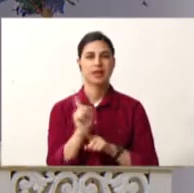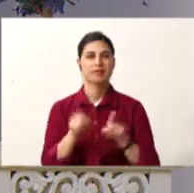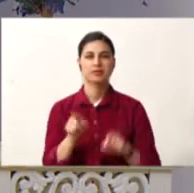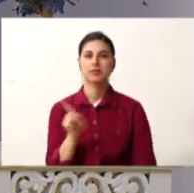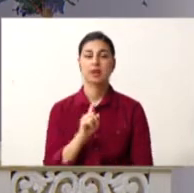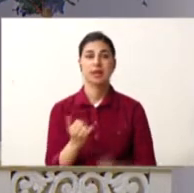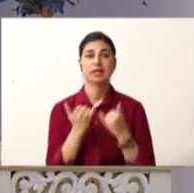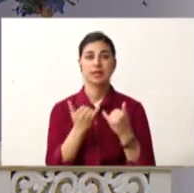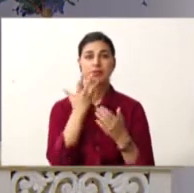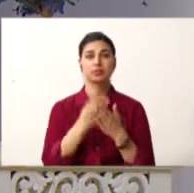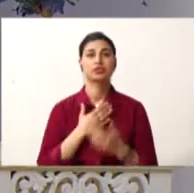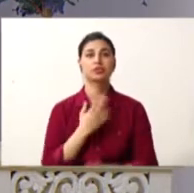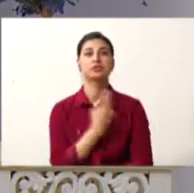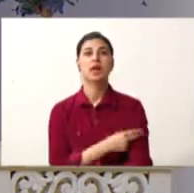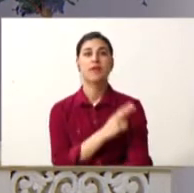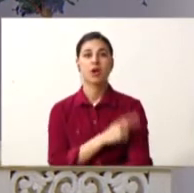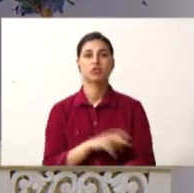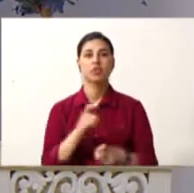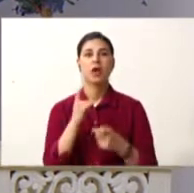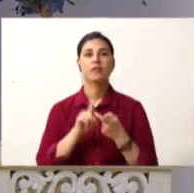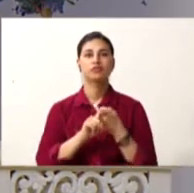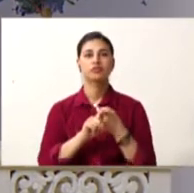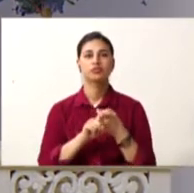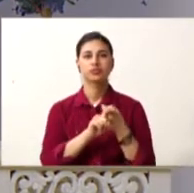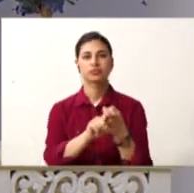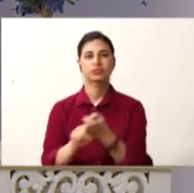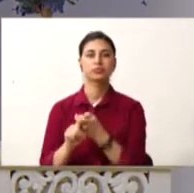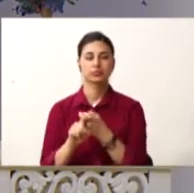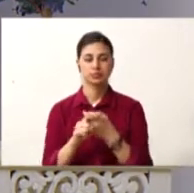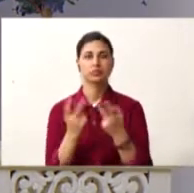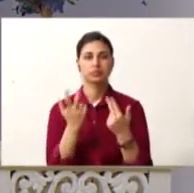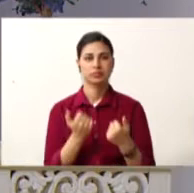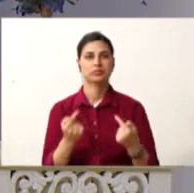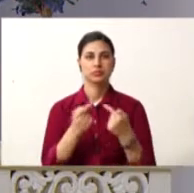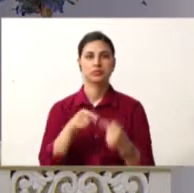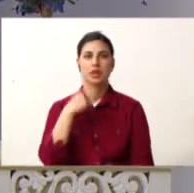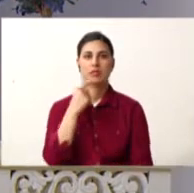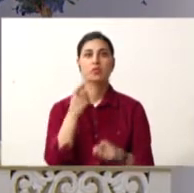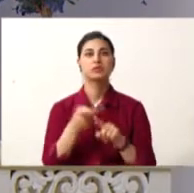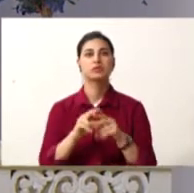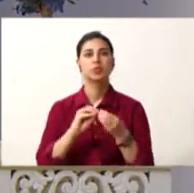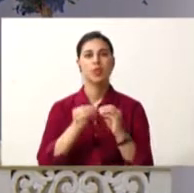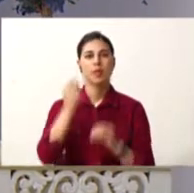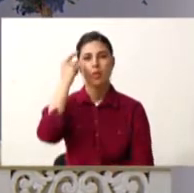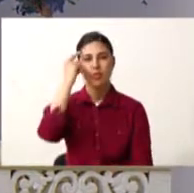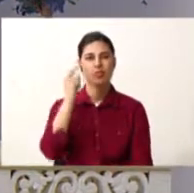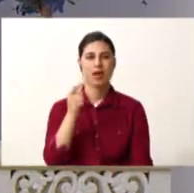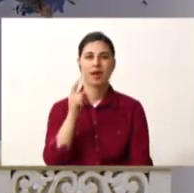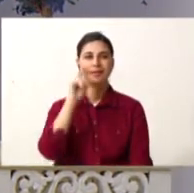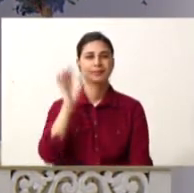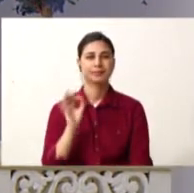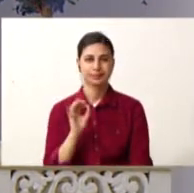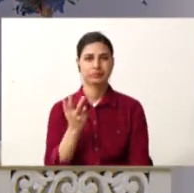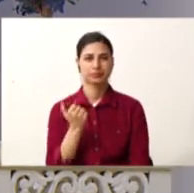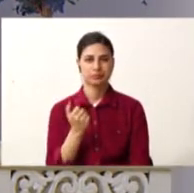სტატისტიკა და ჩვენი კლინიკების სტატისტიკა, ბავშვთა სტაციონარები ადასტურებს, რომ ეს არც თუ ისე იშვიათი პრობლემაა. და ძალიან ბევრ